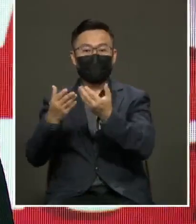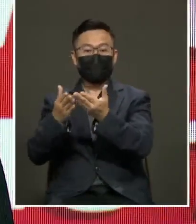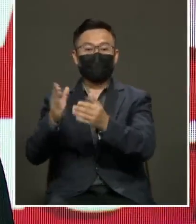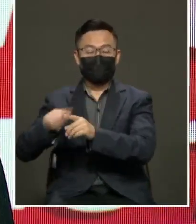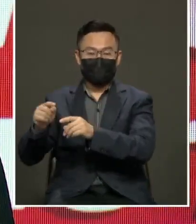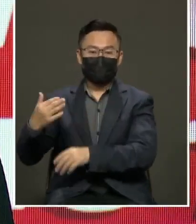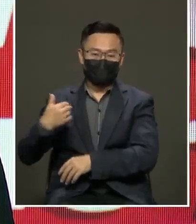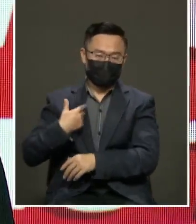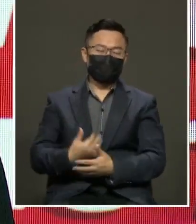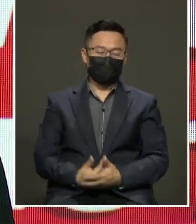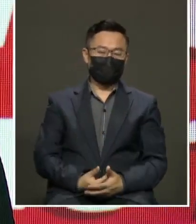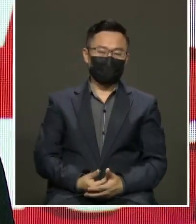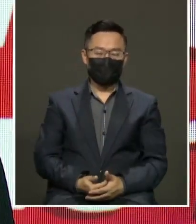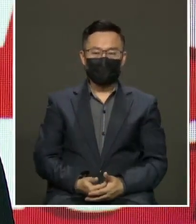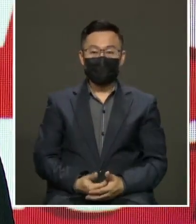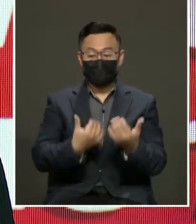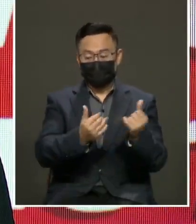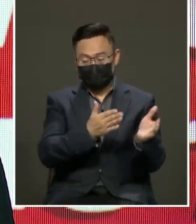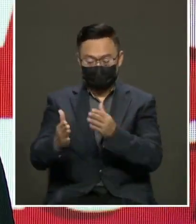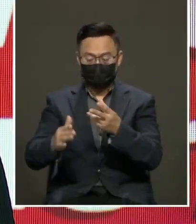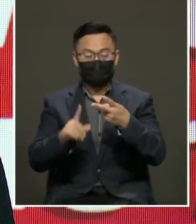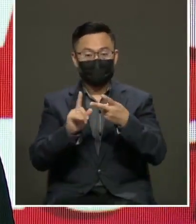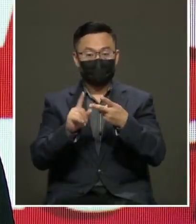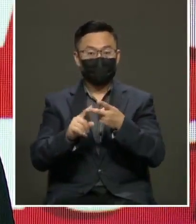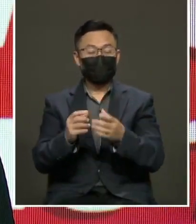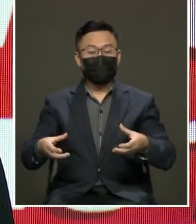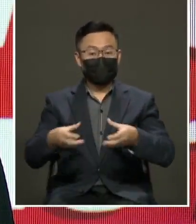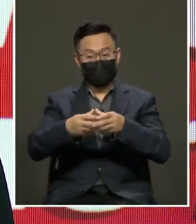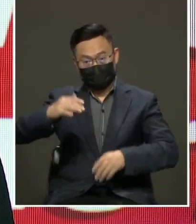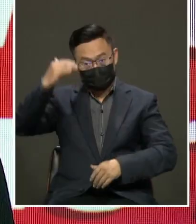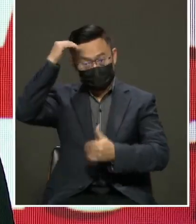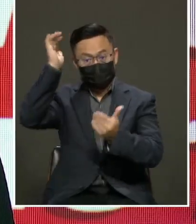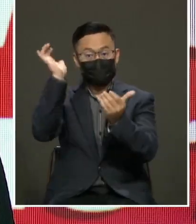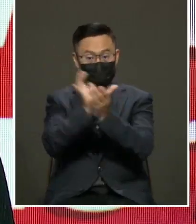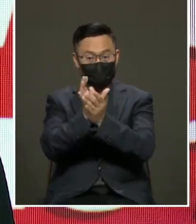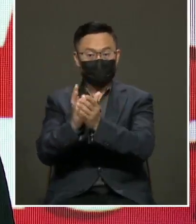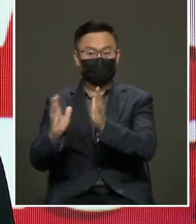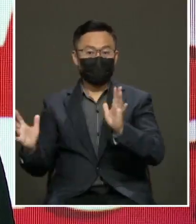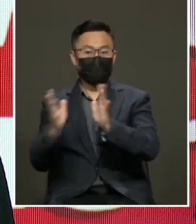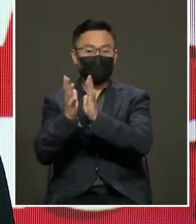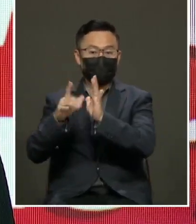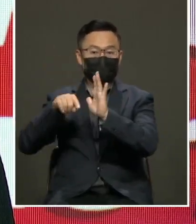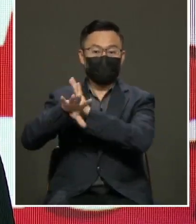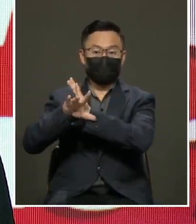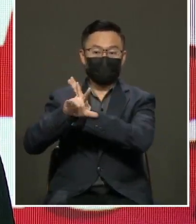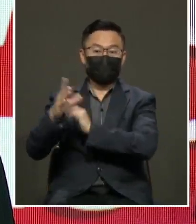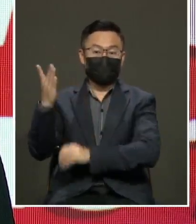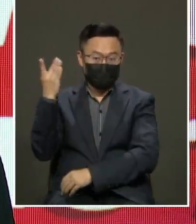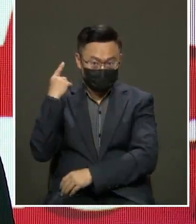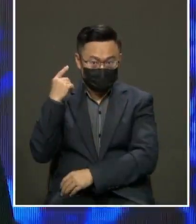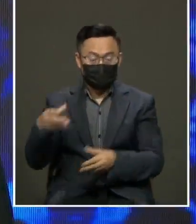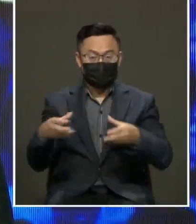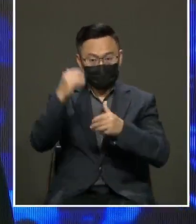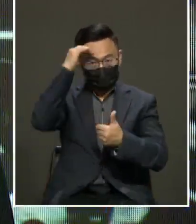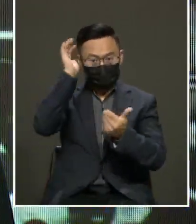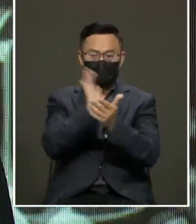คุณผู้ชมคราวนี้ค่ะเราขยับมาดูเกมของโปลิสเทโรกับทางฝั่งของชลบุรีกันหน่อยนะคะก็ถือว่าเทโรเองยังฟอร์มไม่ฟื้